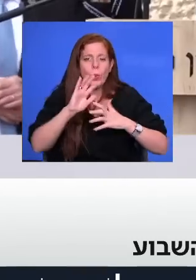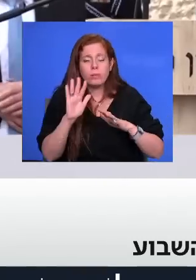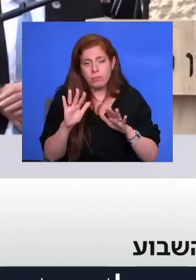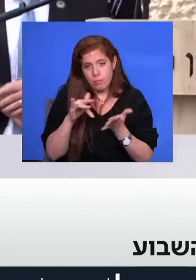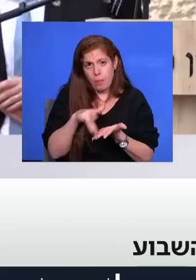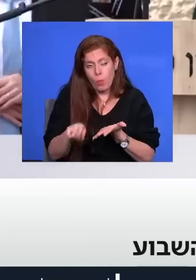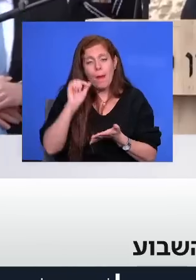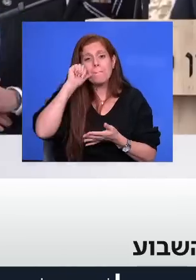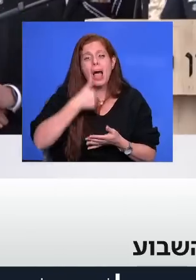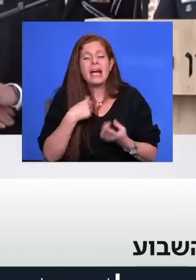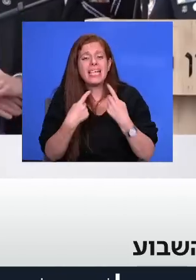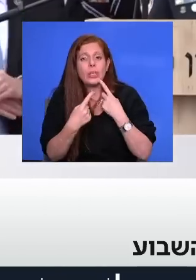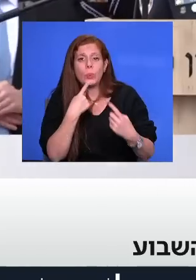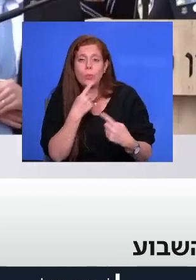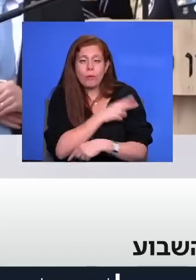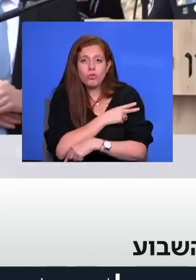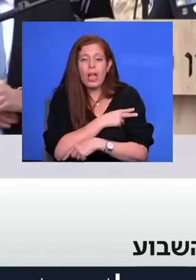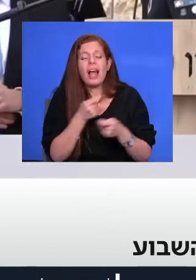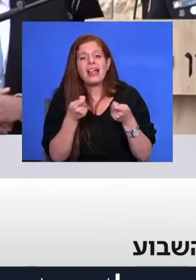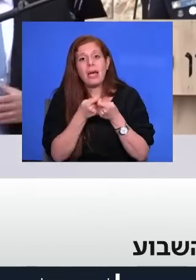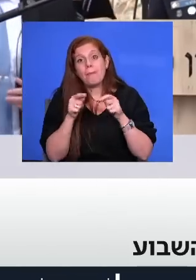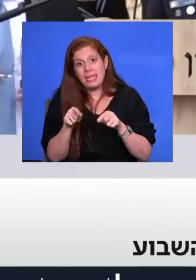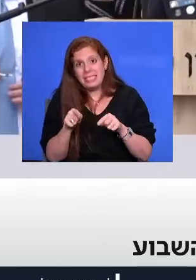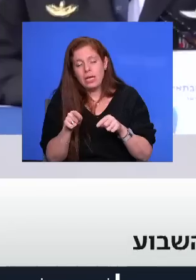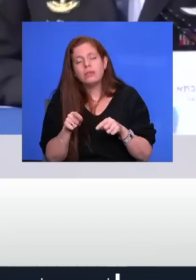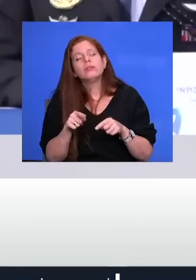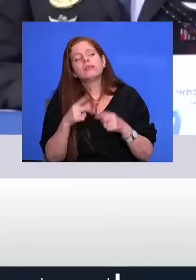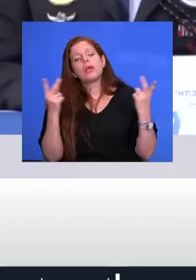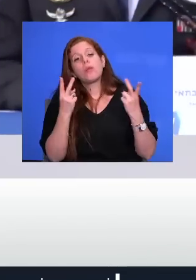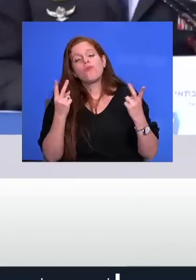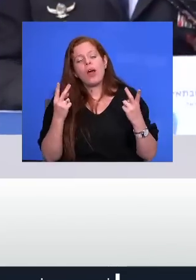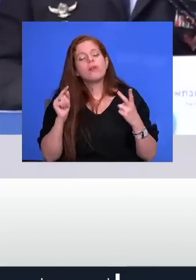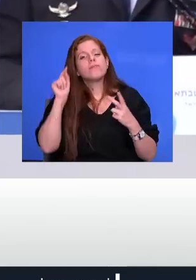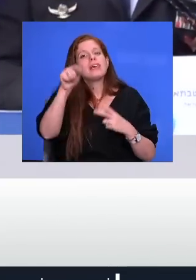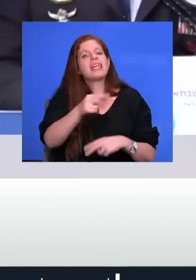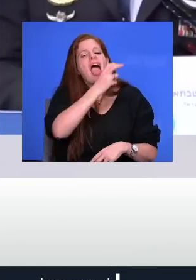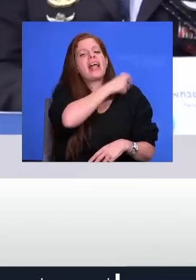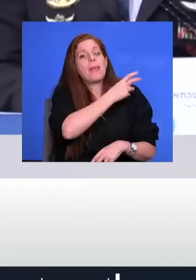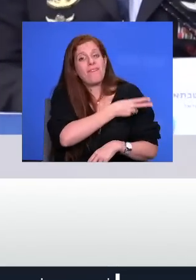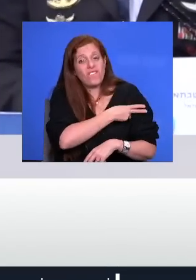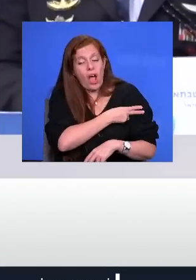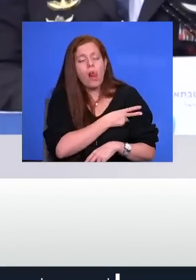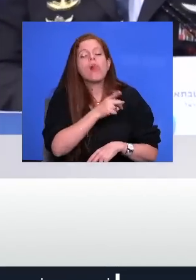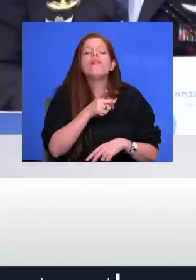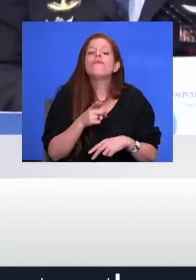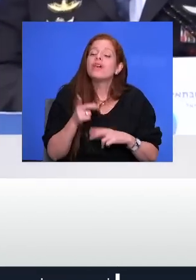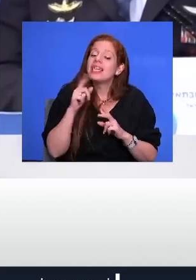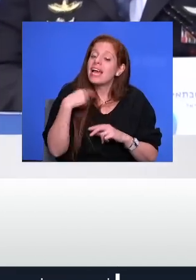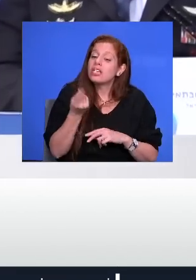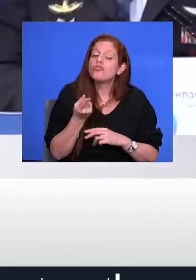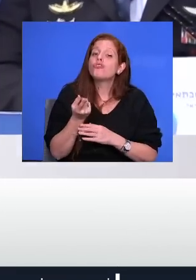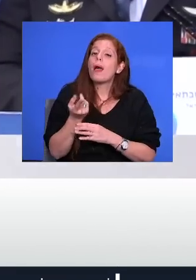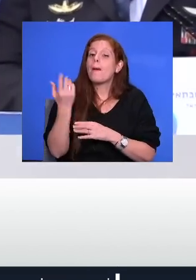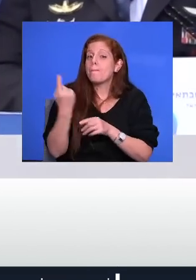צפוי להתקיים דיון במשטרה בעניין הזה, זה כמובן מגיע עד למפכ"ל, ונגיד שהעליות האחרונות של בן גביר להר